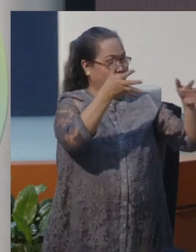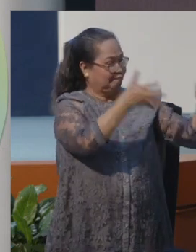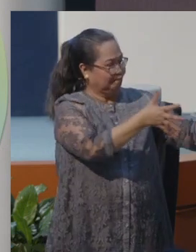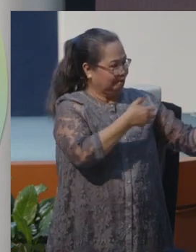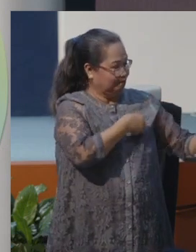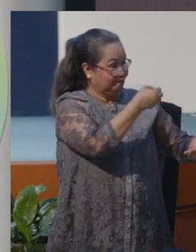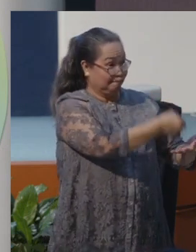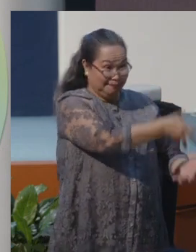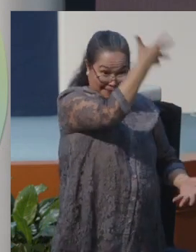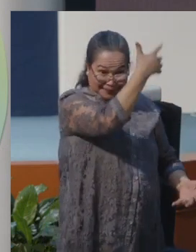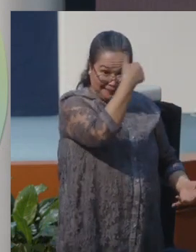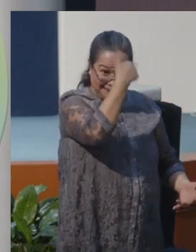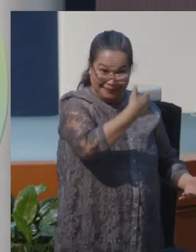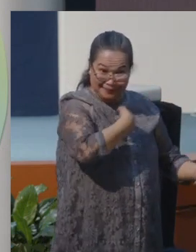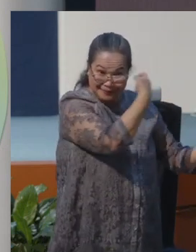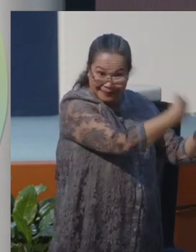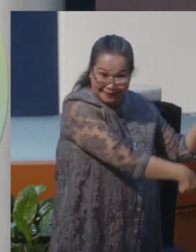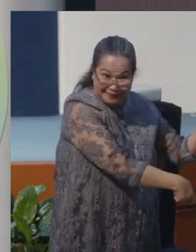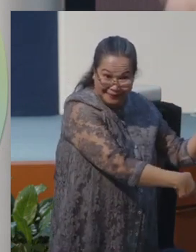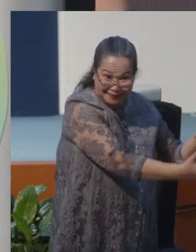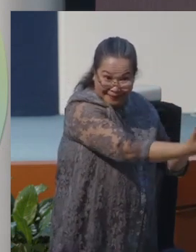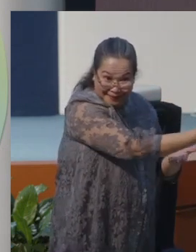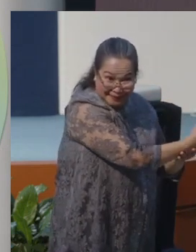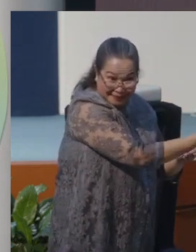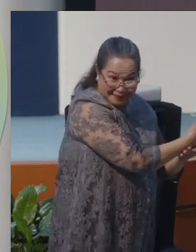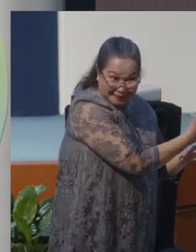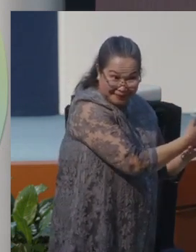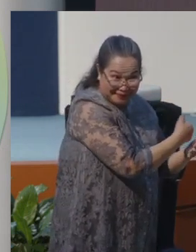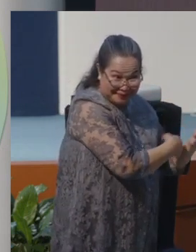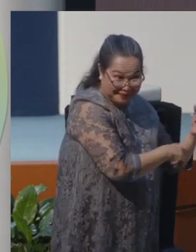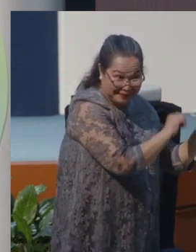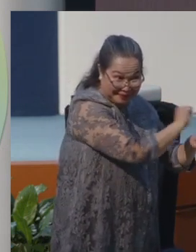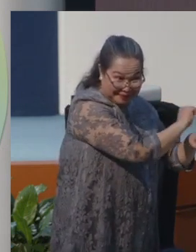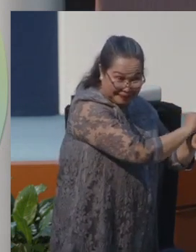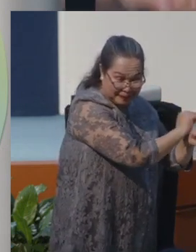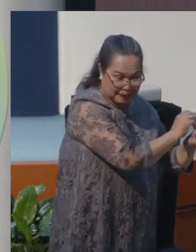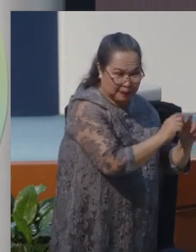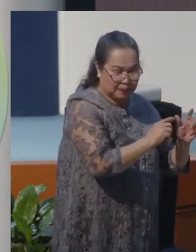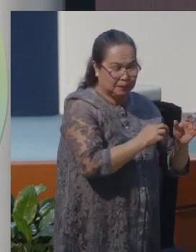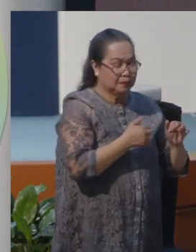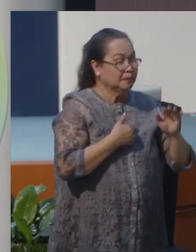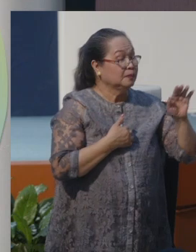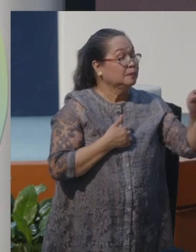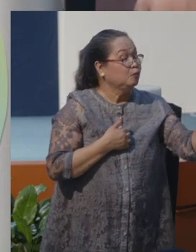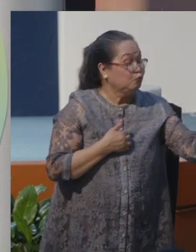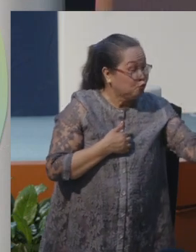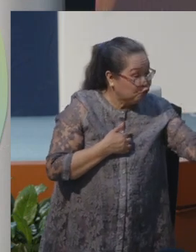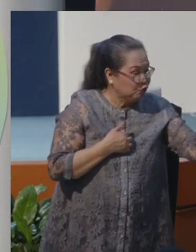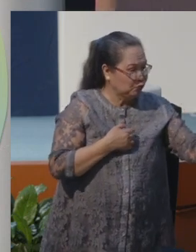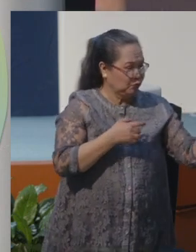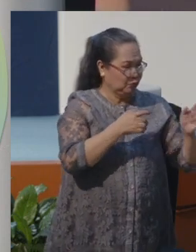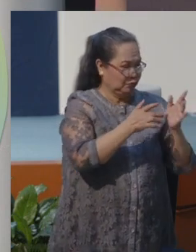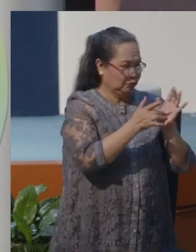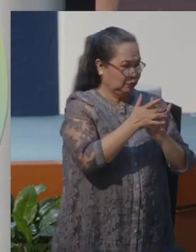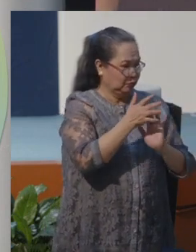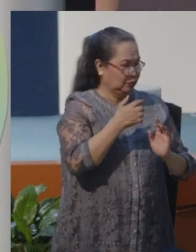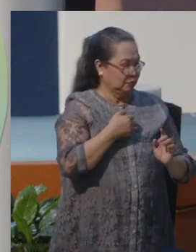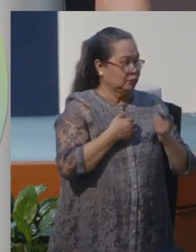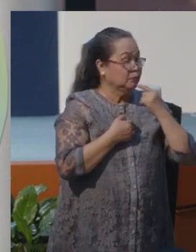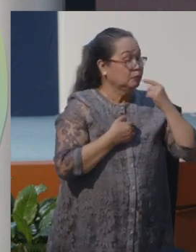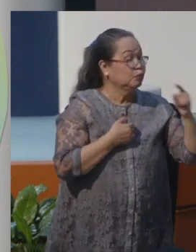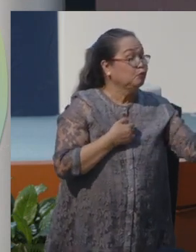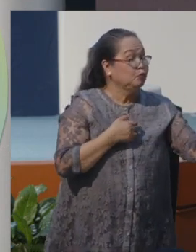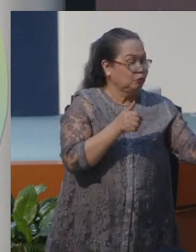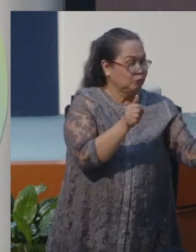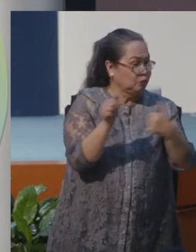Jesus. Bigla, sabi ni Jesus, follow me. He left everything to follow Jesus.